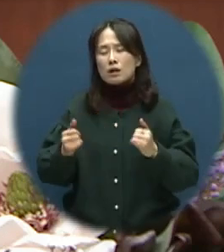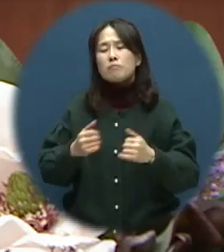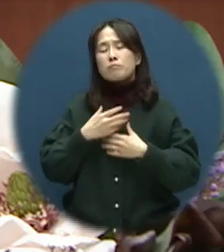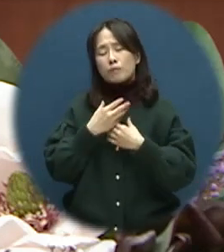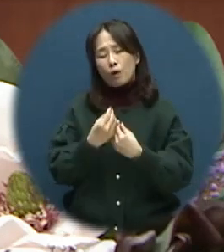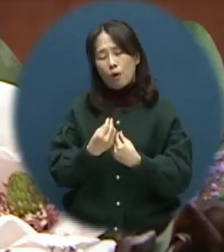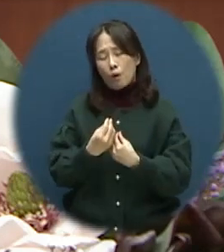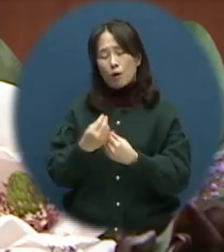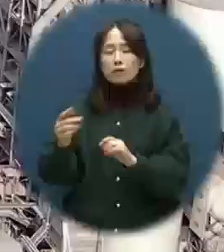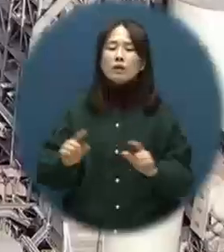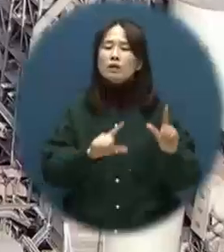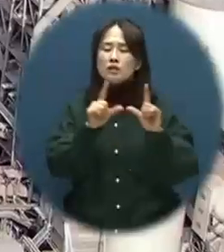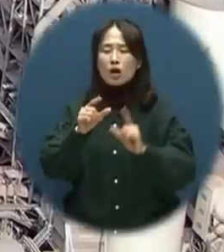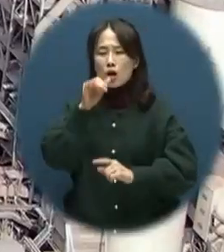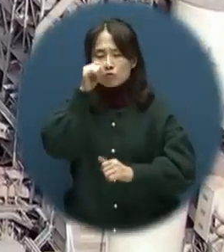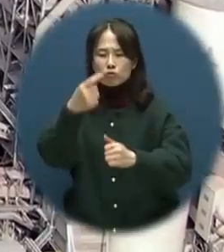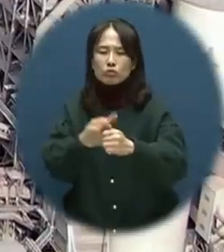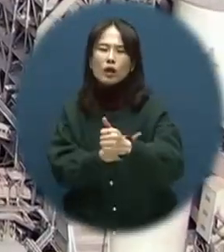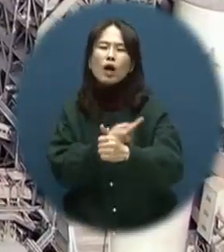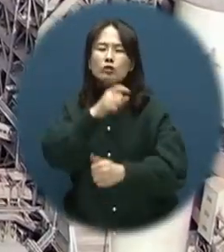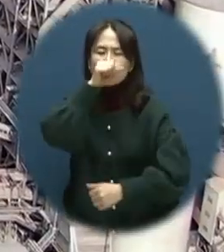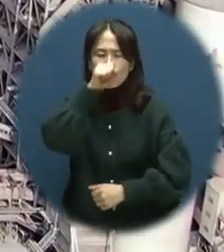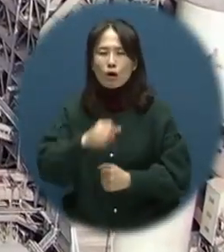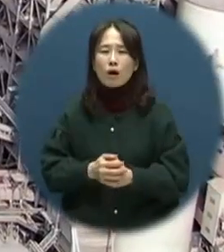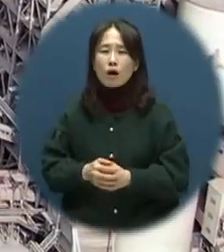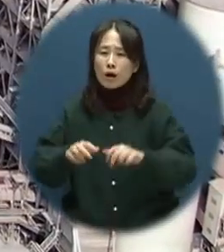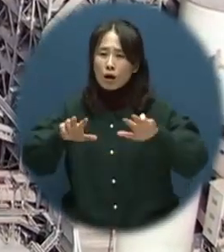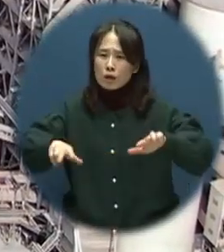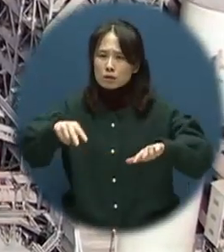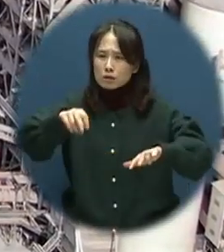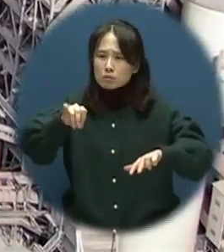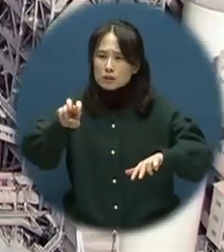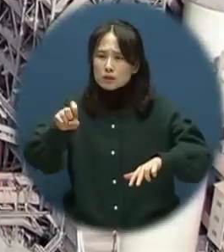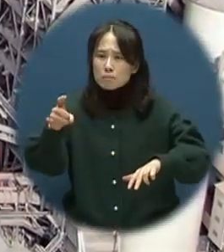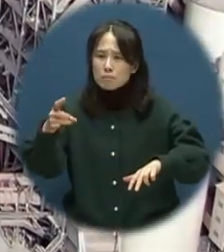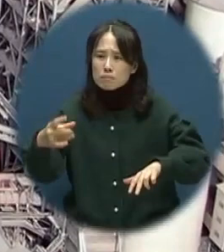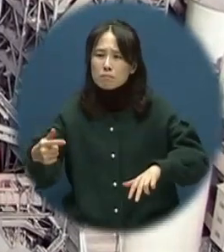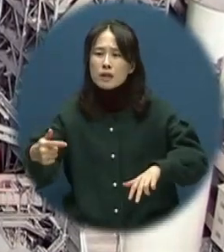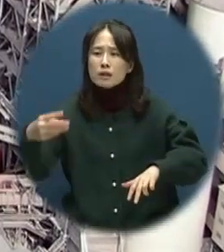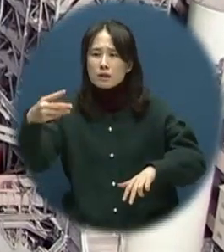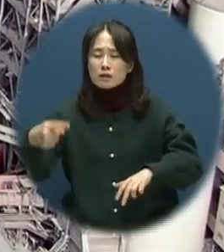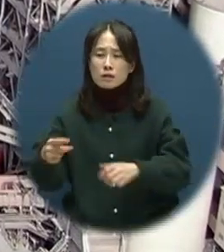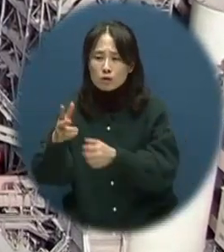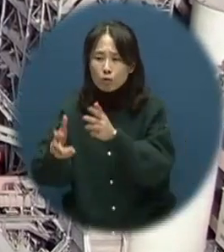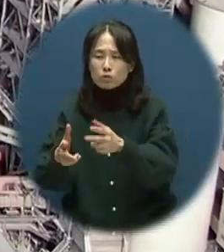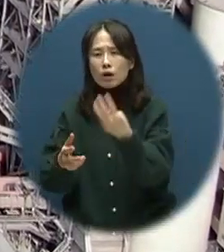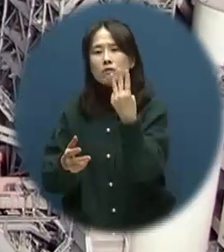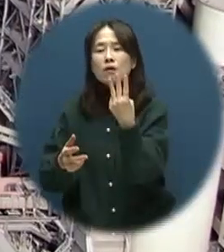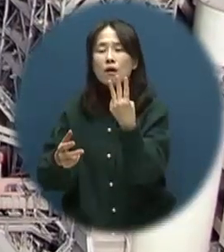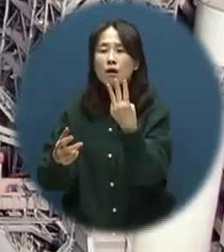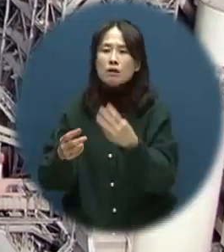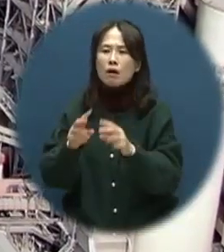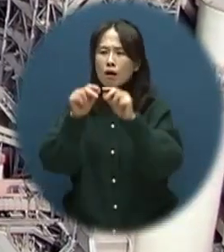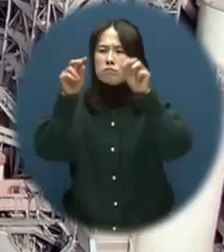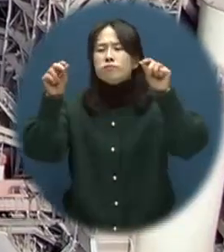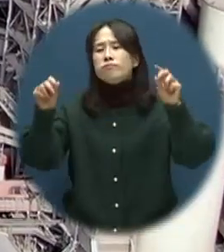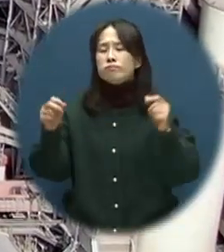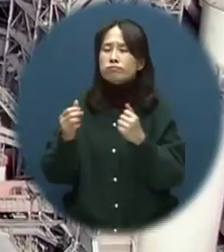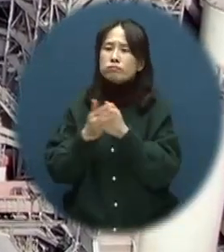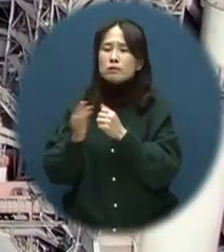예. 시멘트 공장의 분진과 악취만으로도 살기 힘든 상황인데 거기까지 더해서 쓰레기